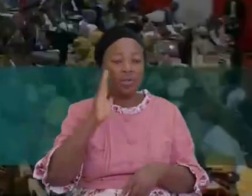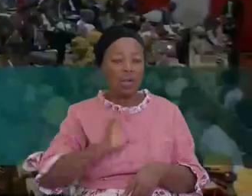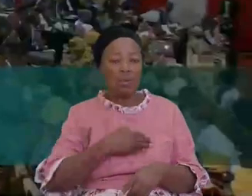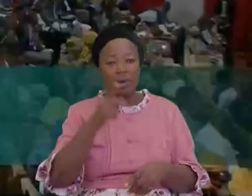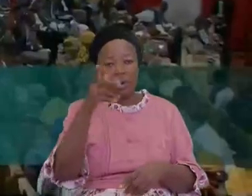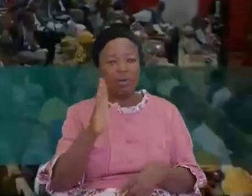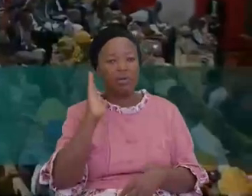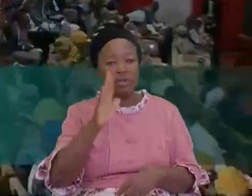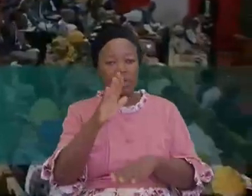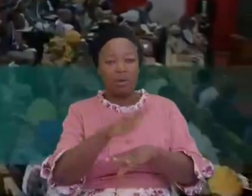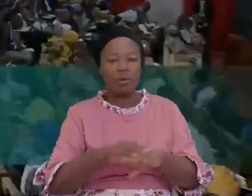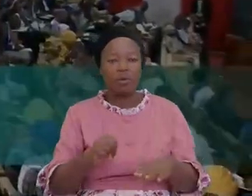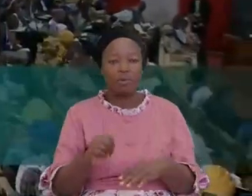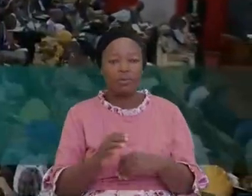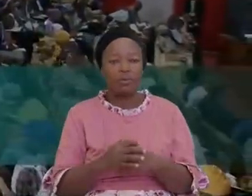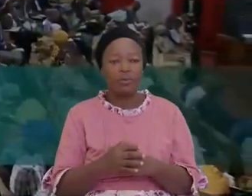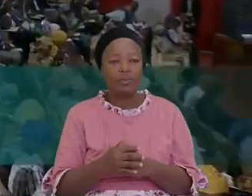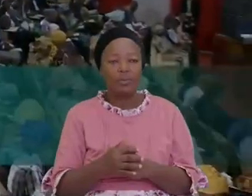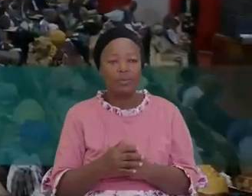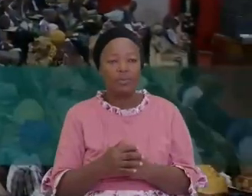Dieu les appellera.